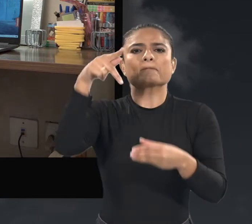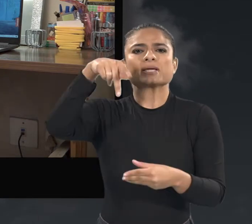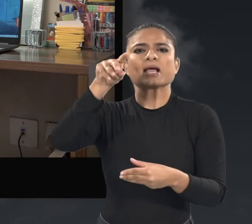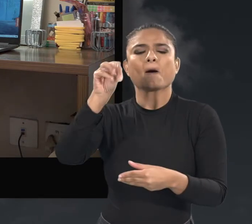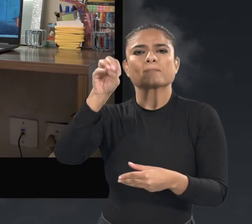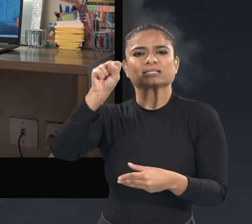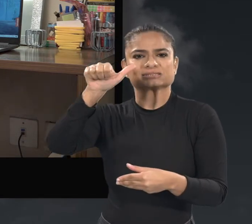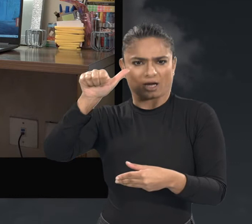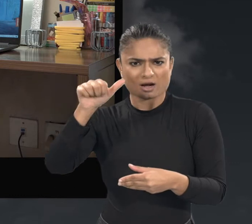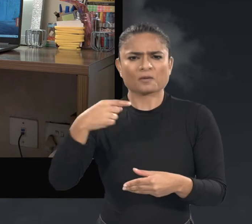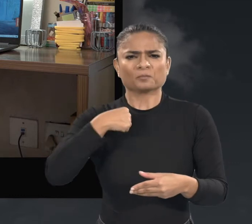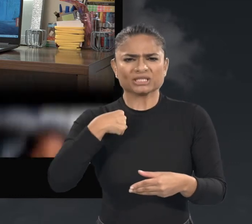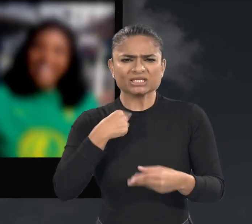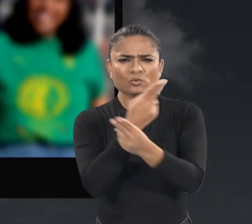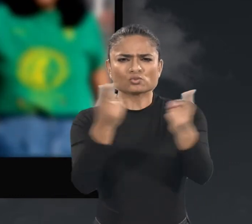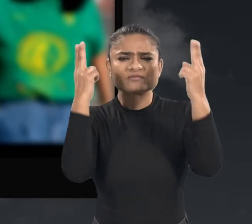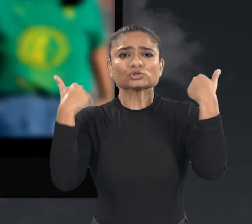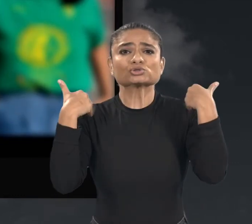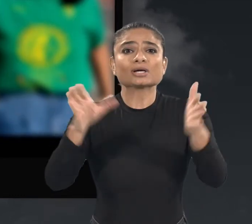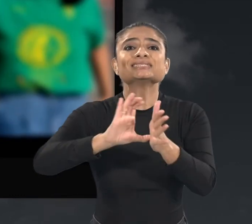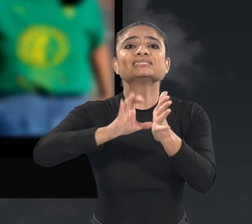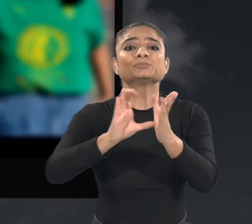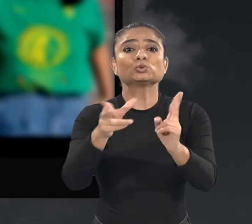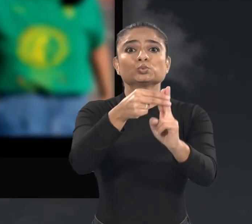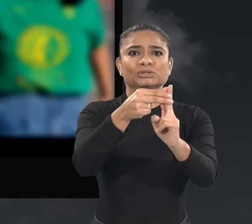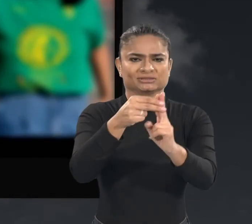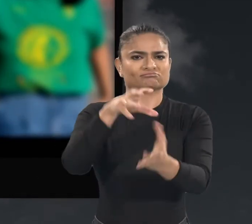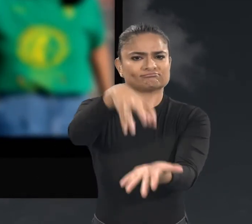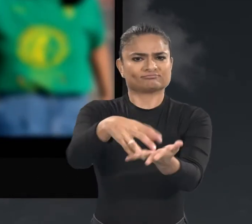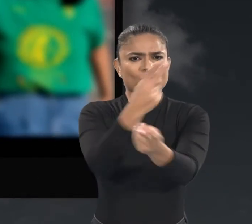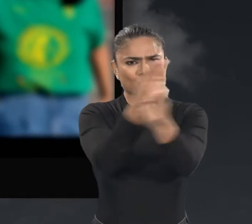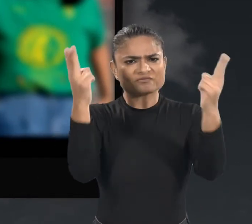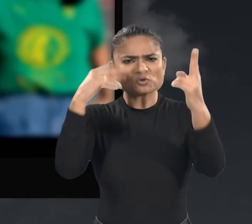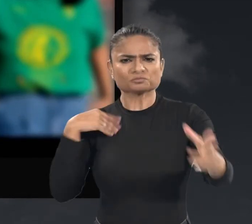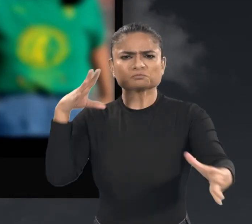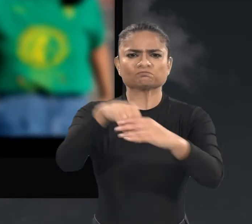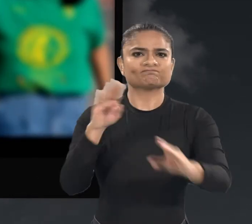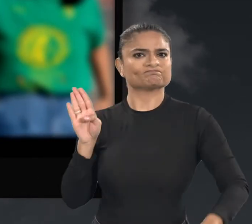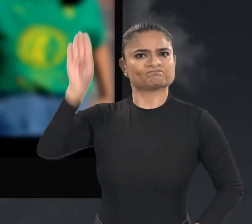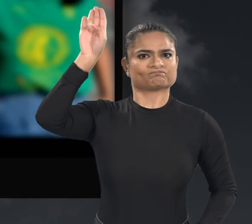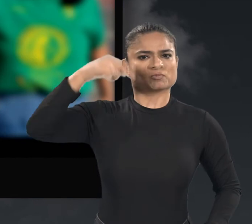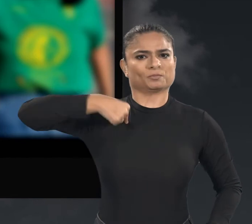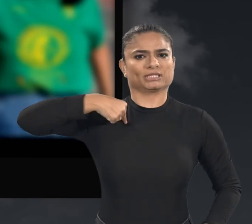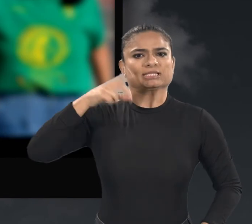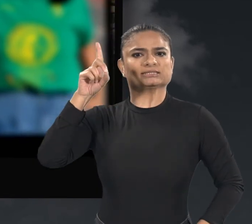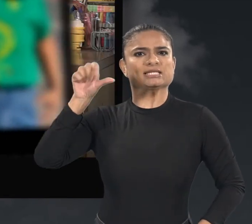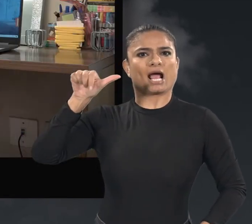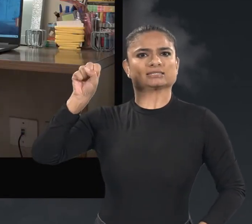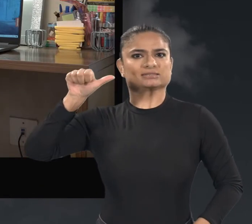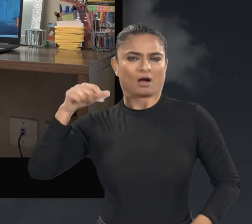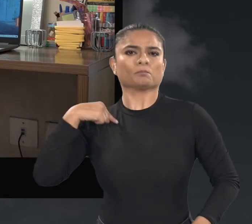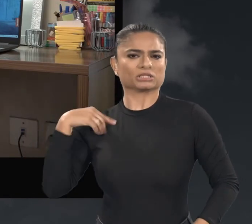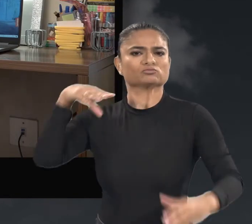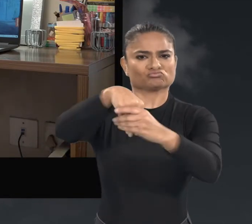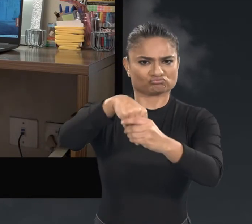ek is deel van PASMA by die Disability Unit op campus. Het hulle my in die begin van laas jaar gekies as die